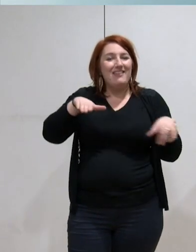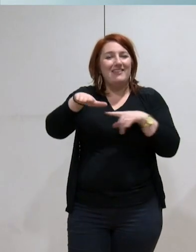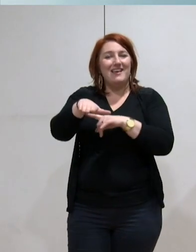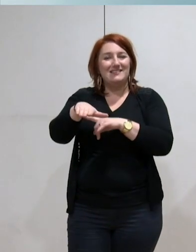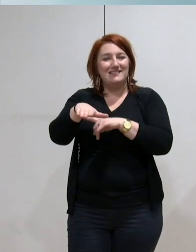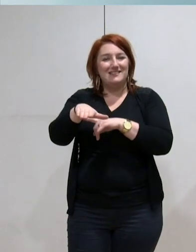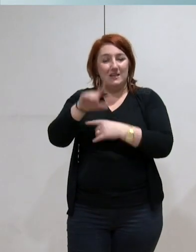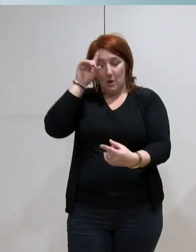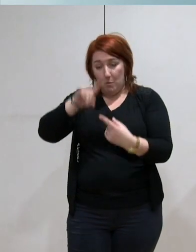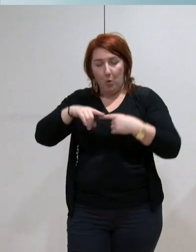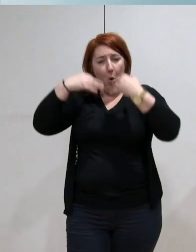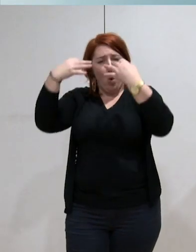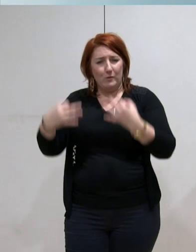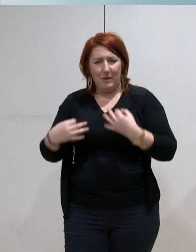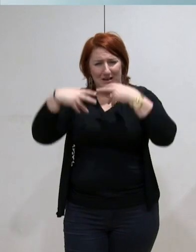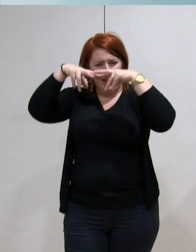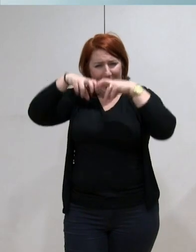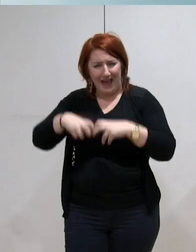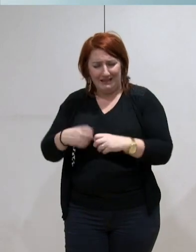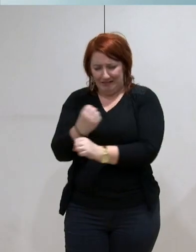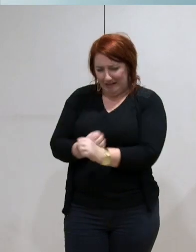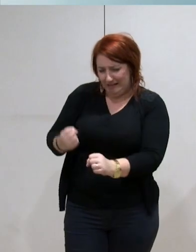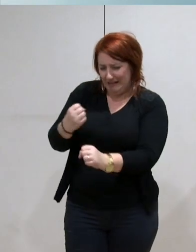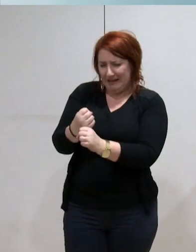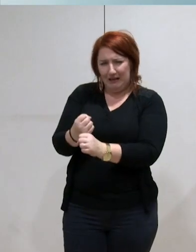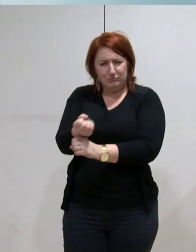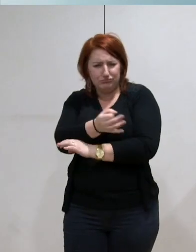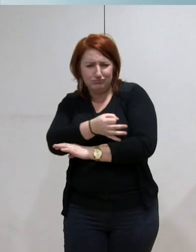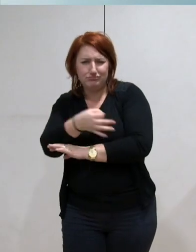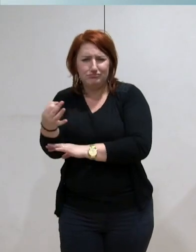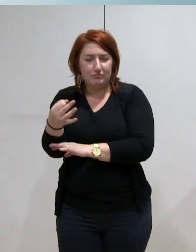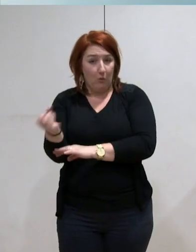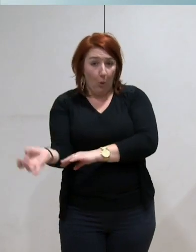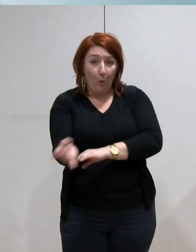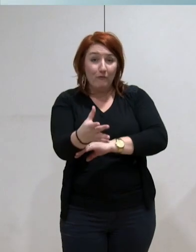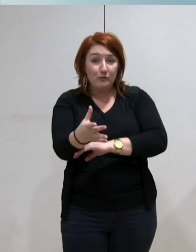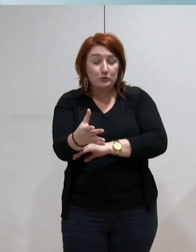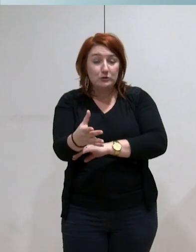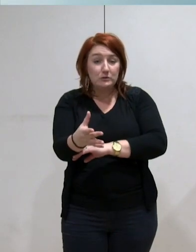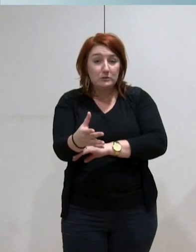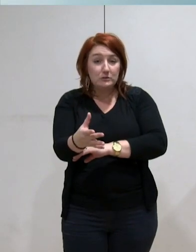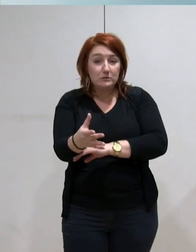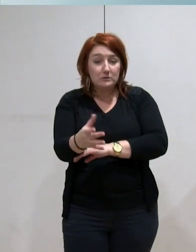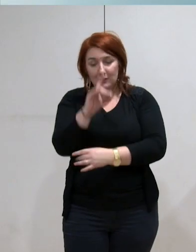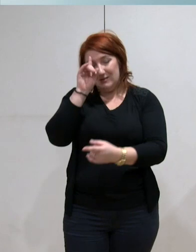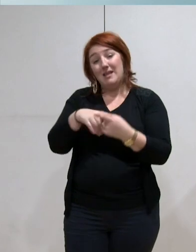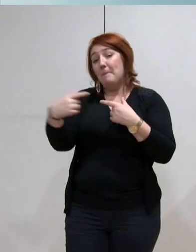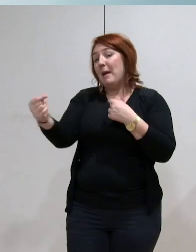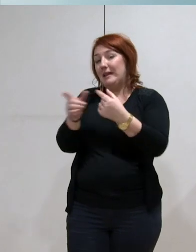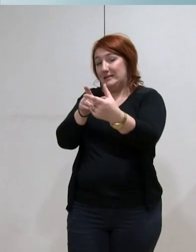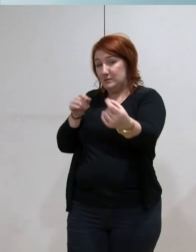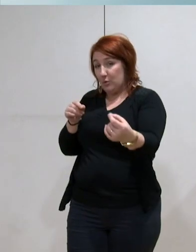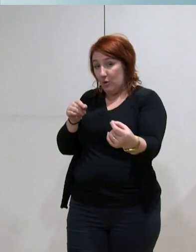comptabilité analytique un contestable sur votre gestion du Palais des Sports c'est un élément de